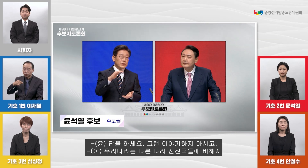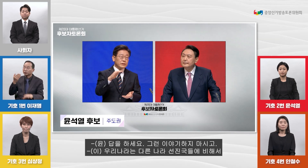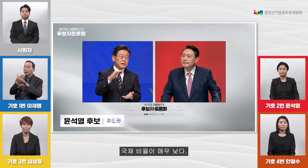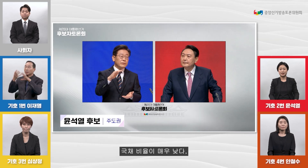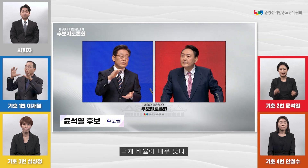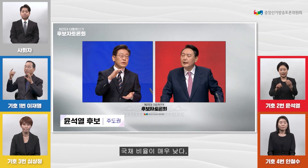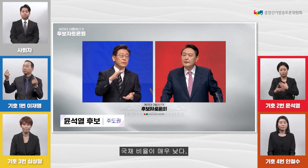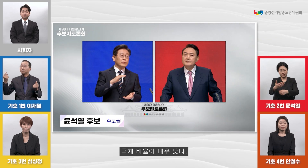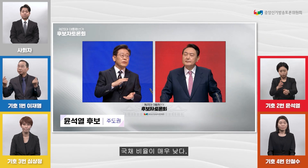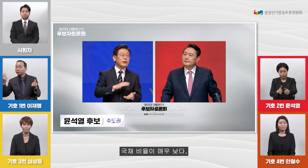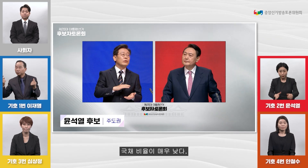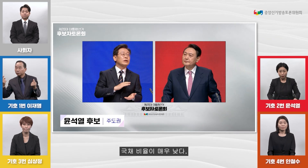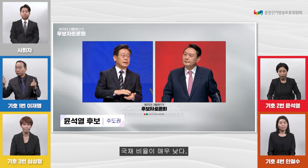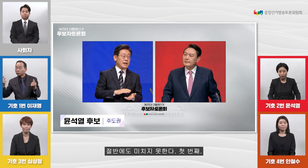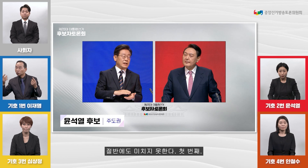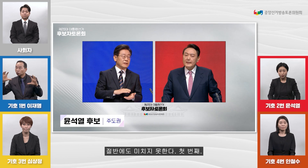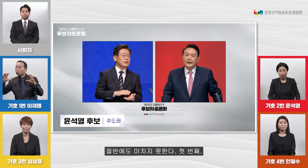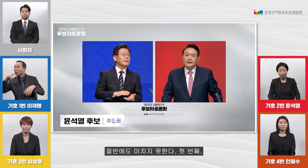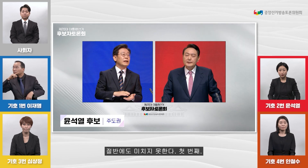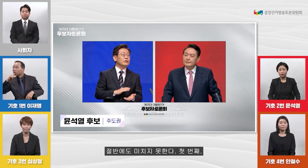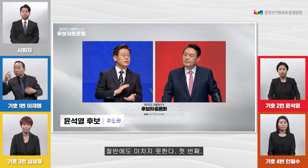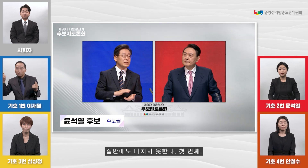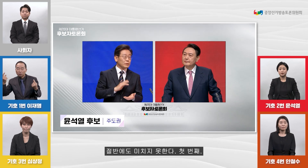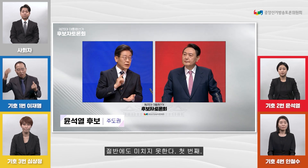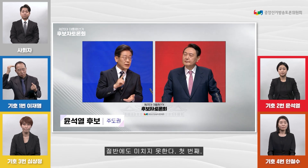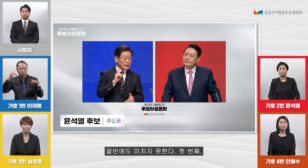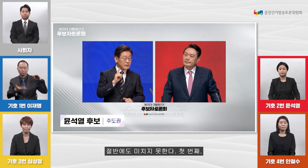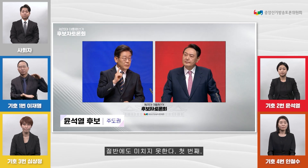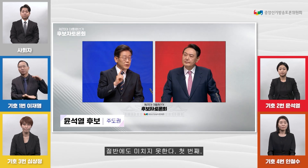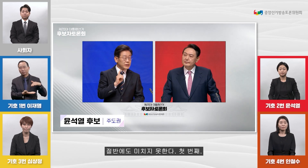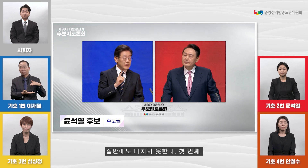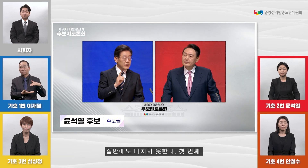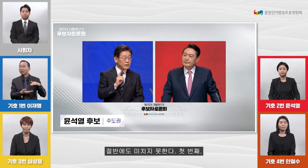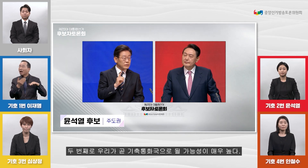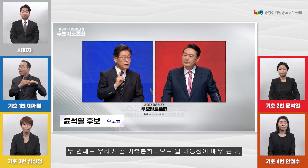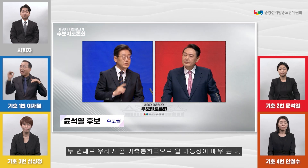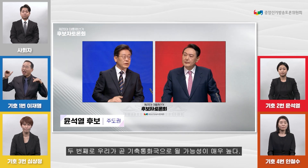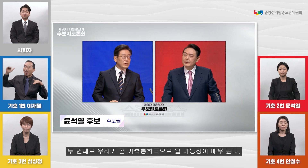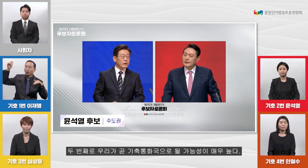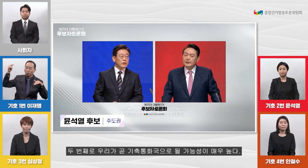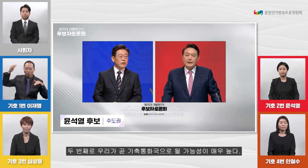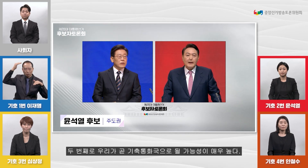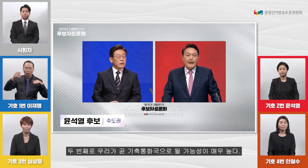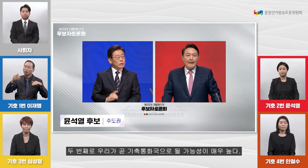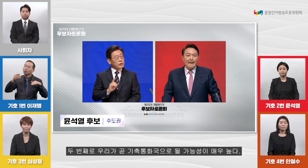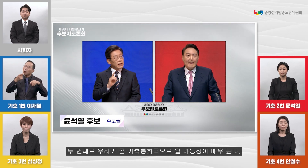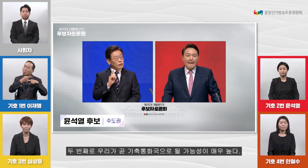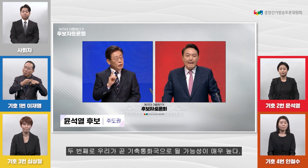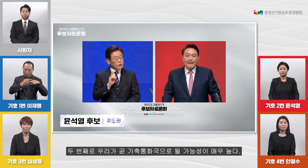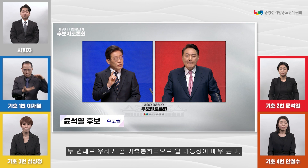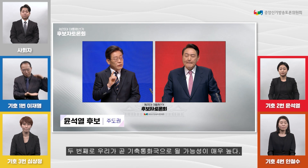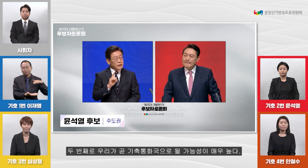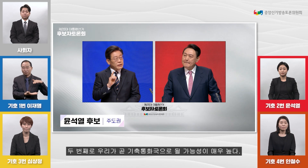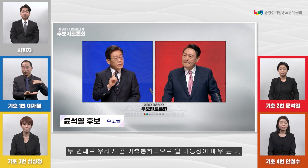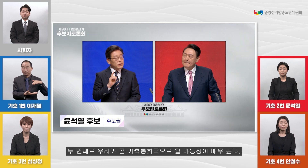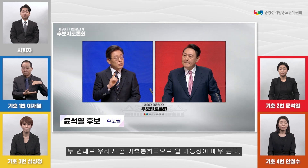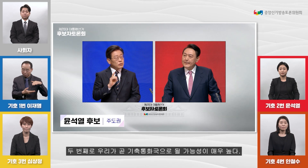선진국들에 비해서 국채 비율이 매우 낮다. 절반에도 미치지 못한다. 첫 번째. 두 번째로 우리가 곧